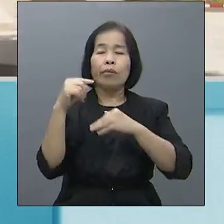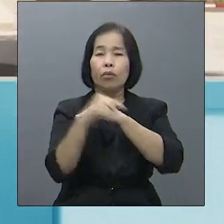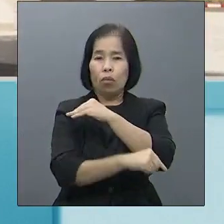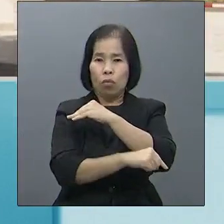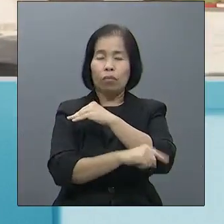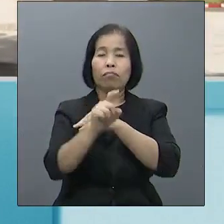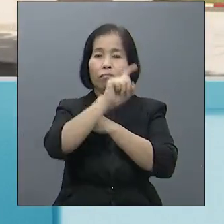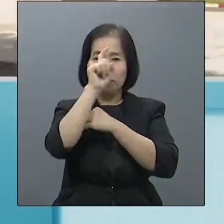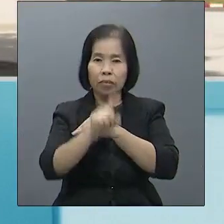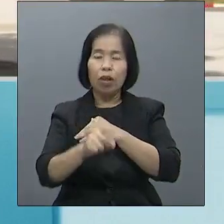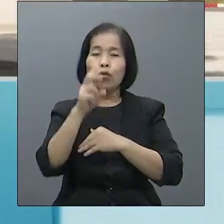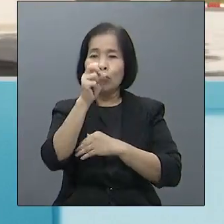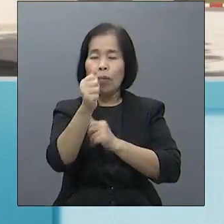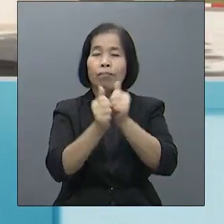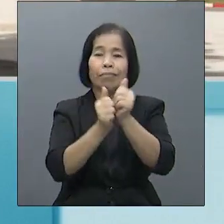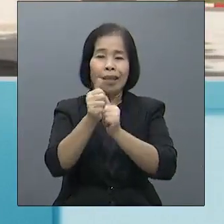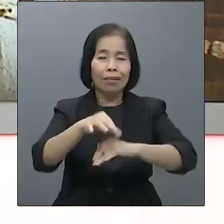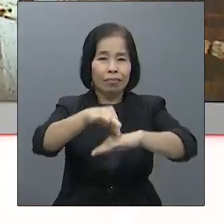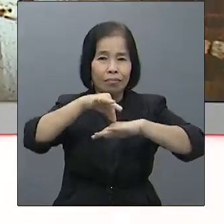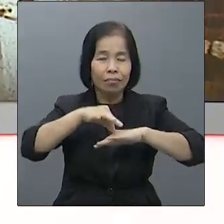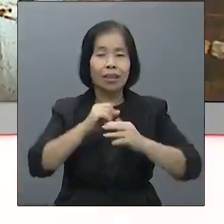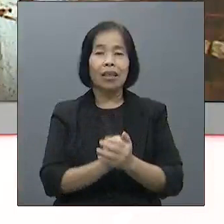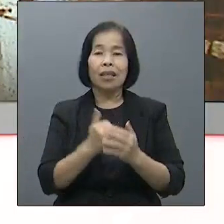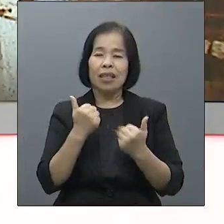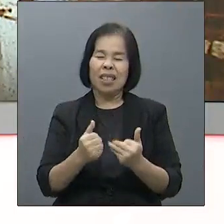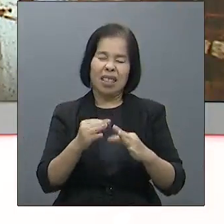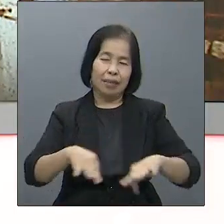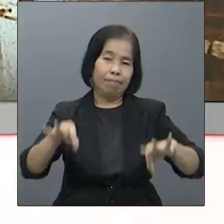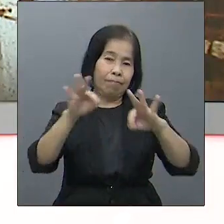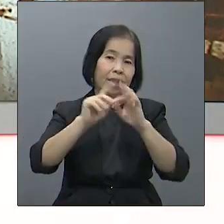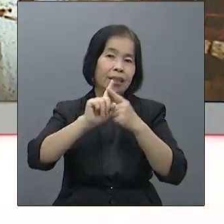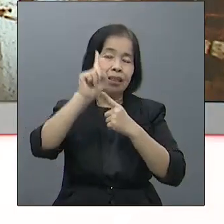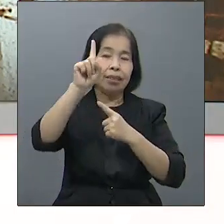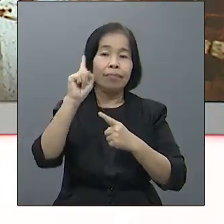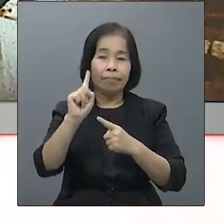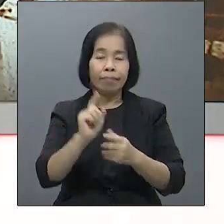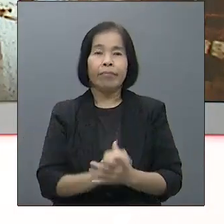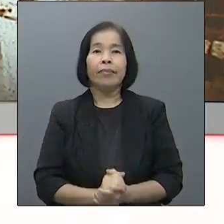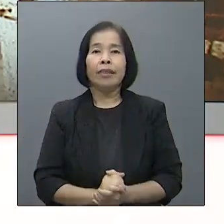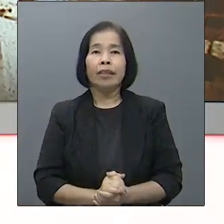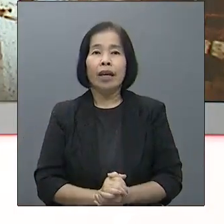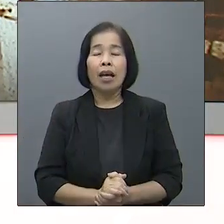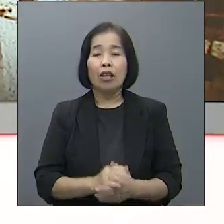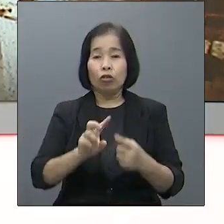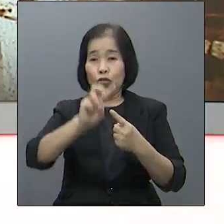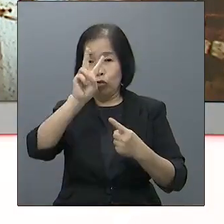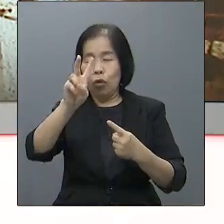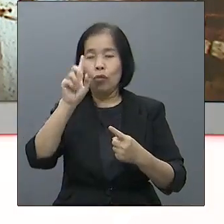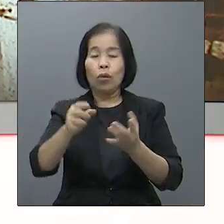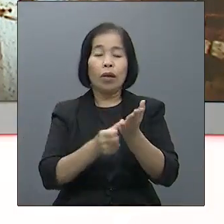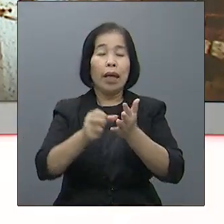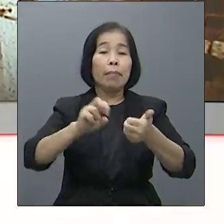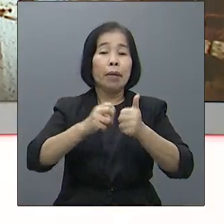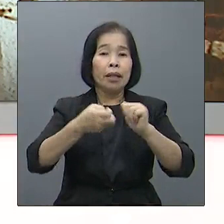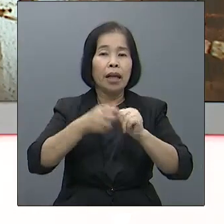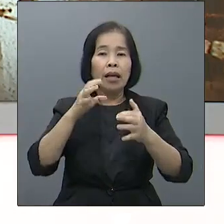สอบปัญจุ ตำรวจนี่คือเป็นกระดุมเมตรแกเลยนอกเหือจากนั้ยังต้องมีการแก้ไขเรื่องของก